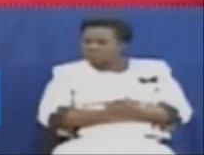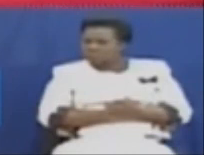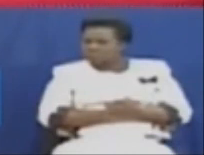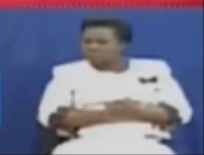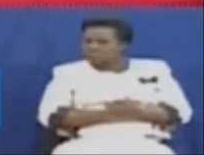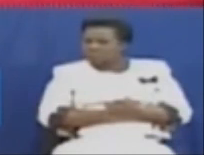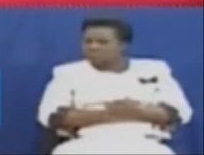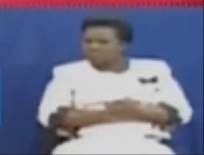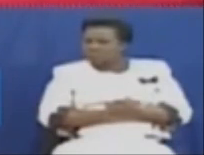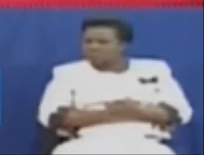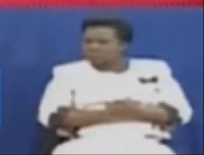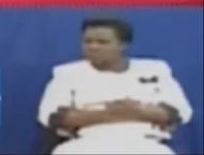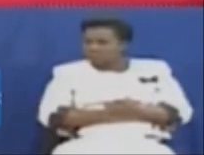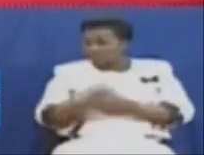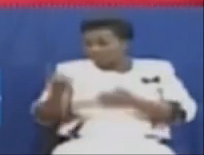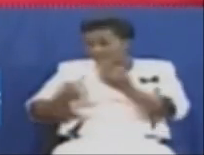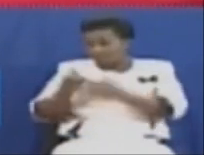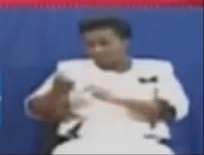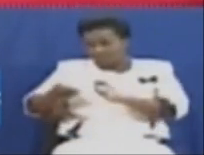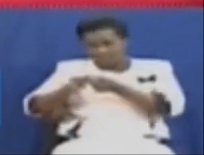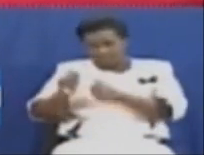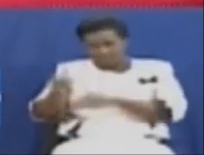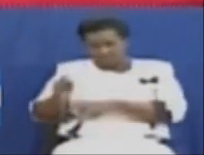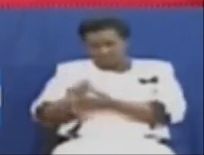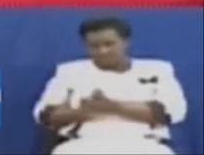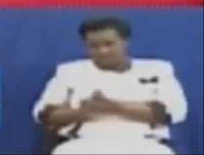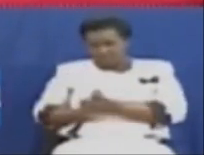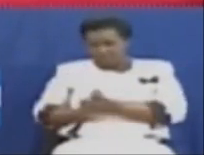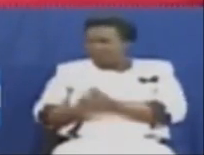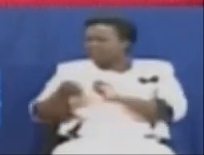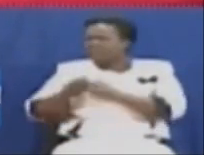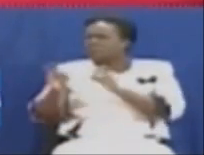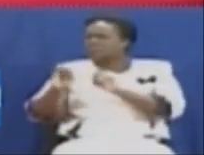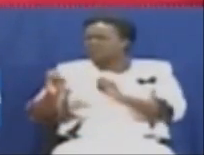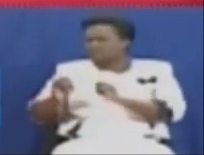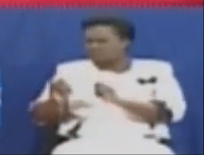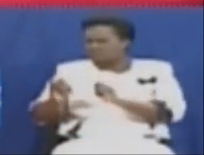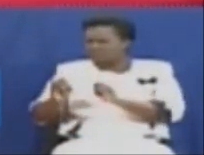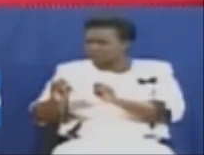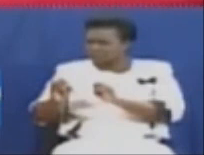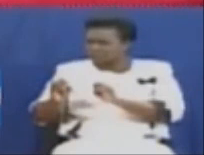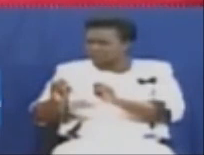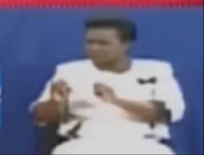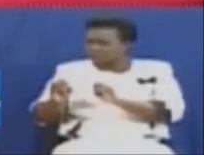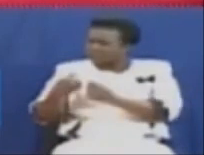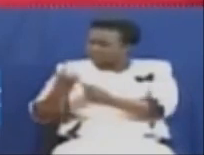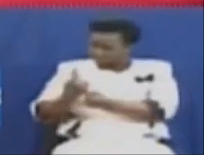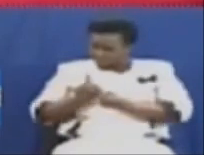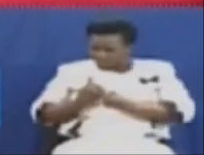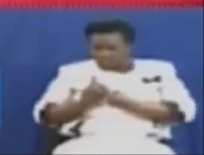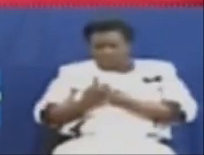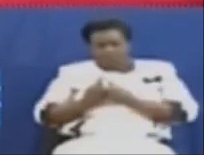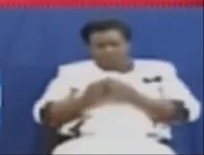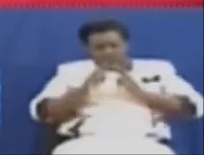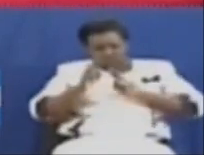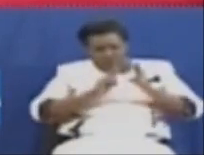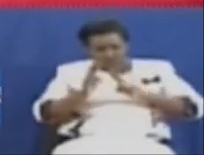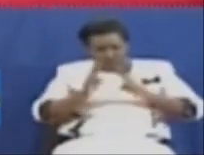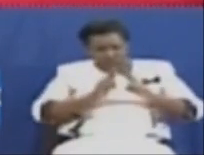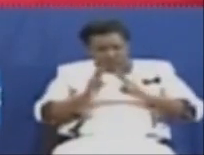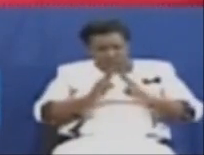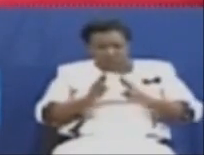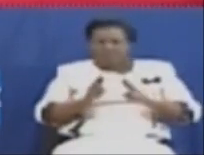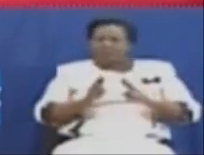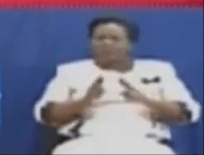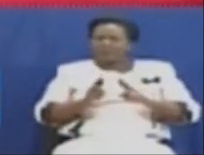Tunaweza kuwa labda kama kuna tatizo mahali fulani, kwa utaratibu ule tunaozungumza, tunakutana, tuambizane wapi kuna shida. Kama